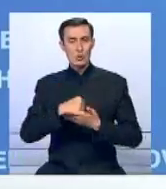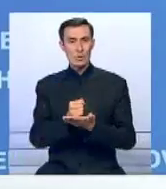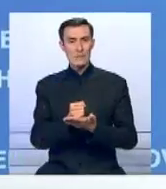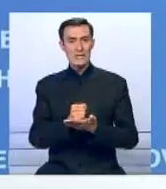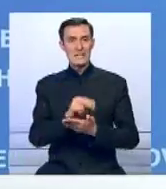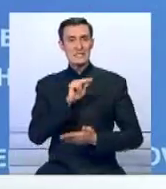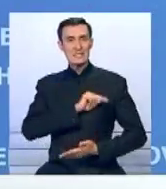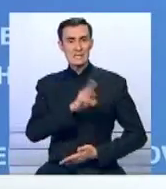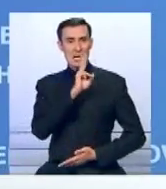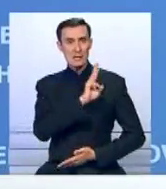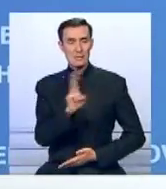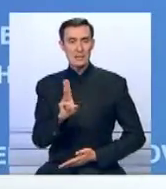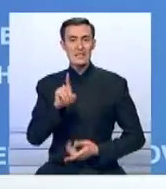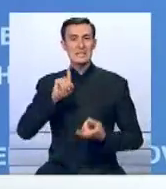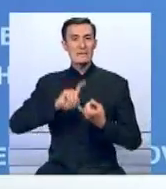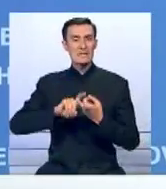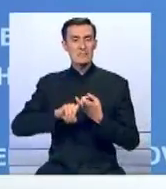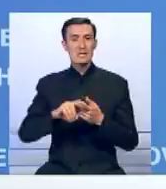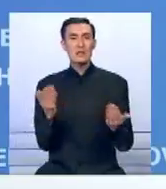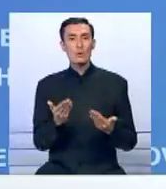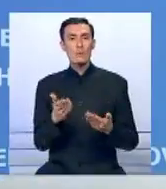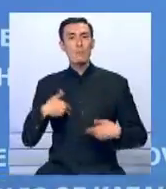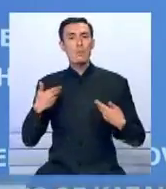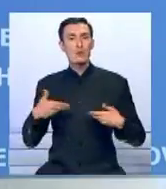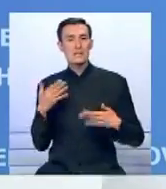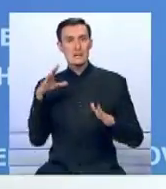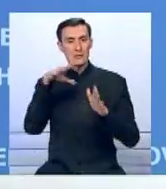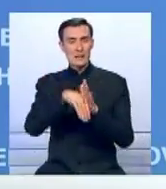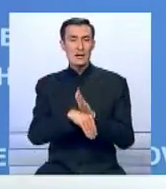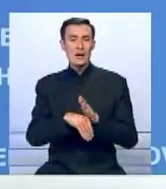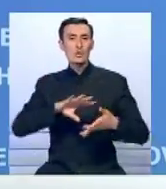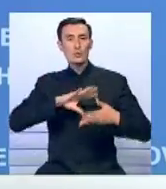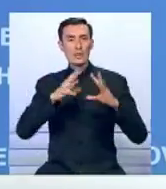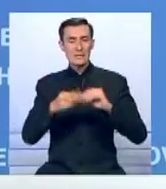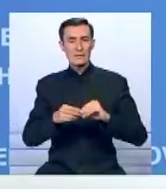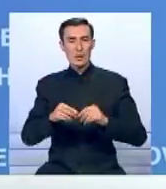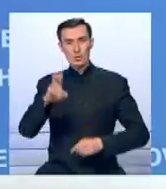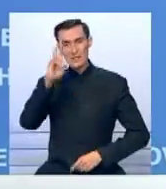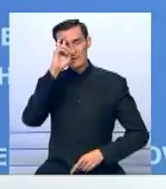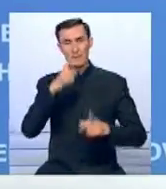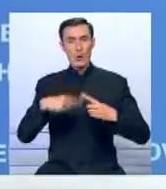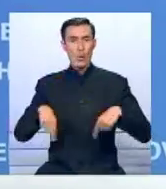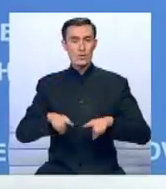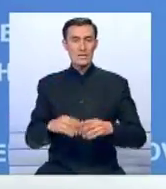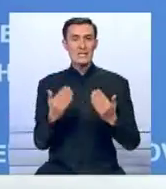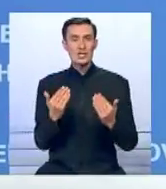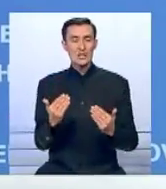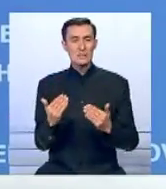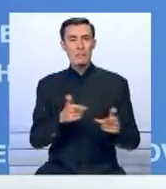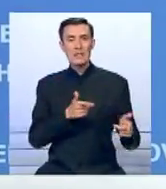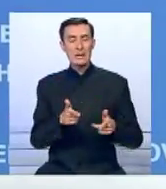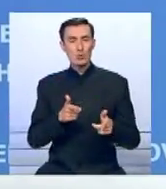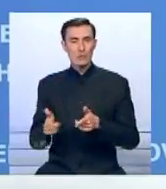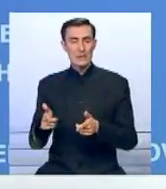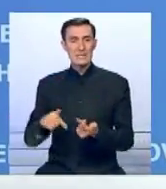размер заработка в зависимости от вклада служащего в результативность государственного органа. Сейчас